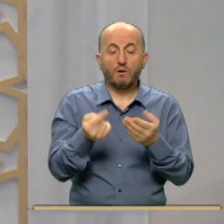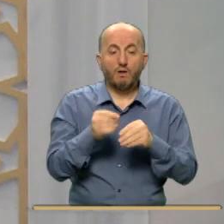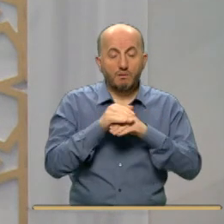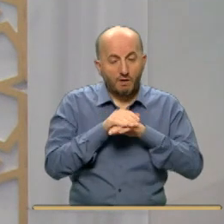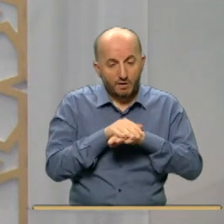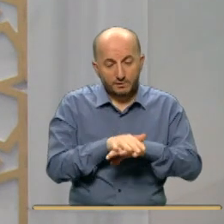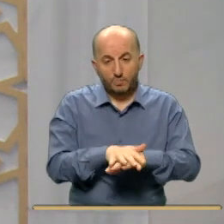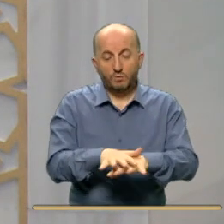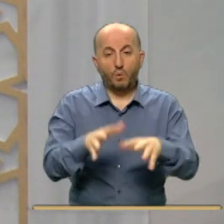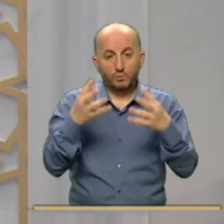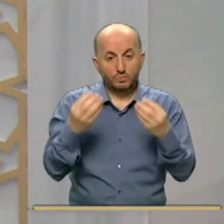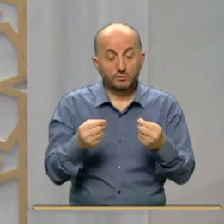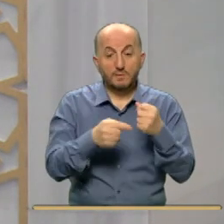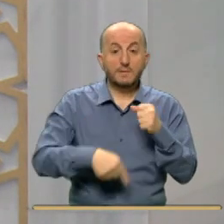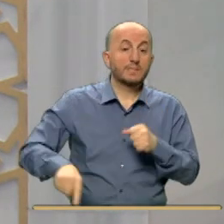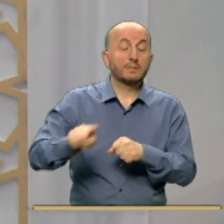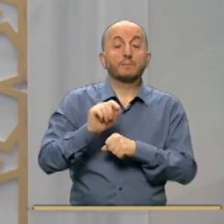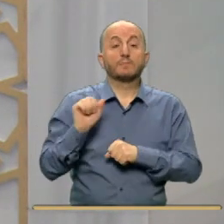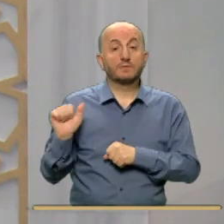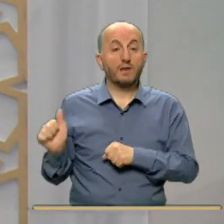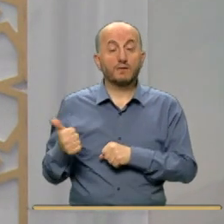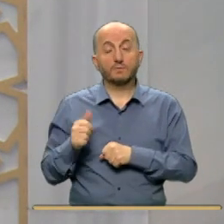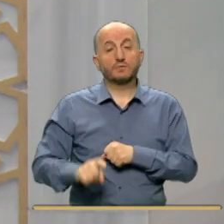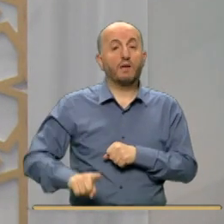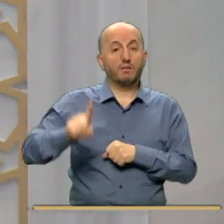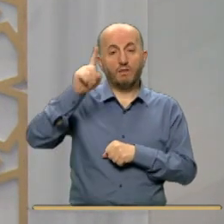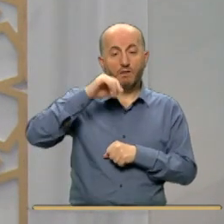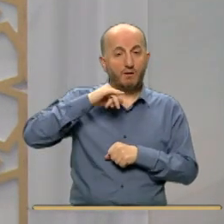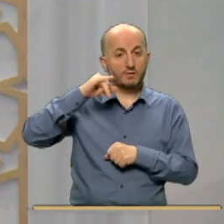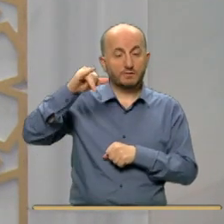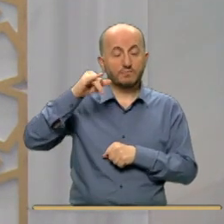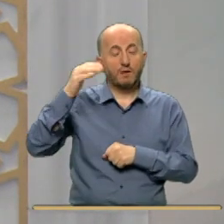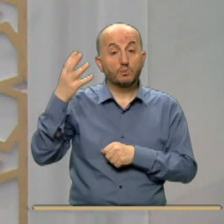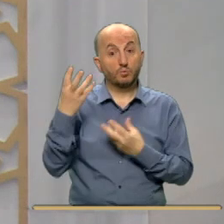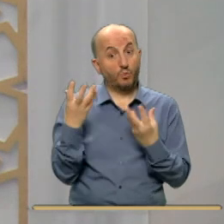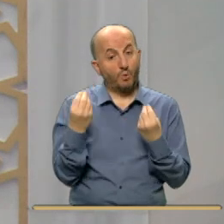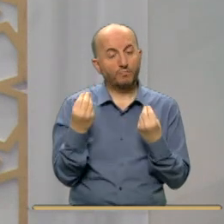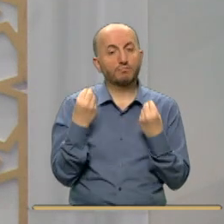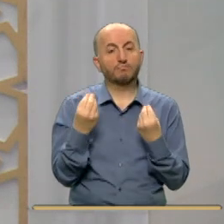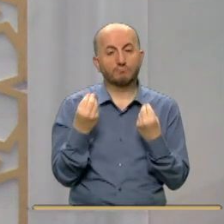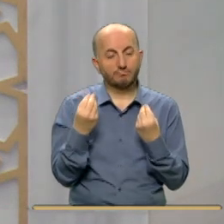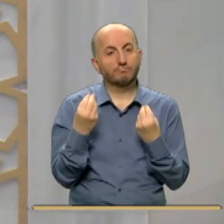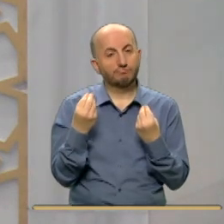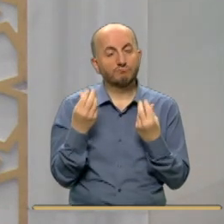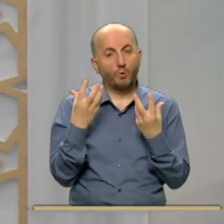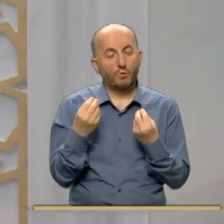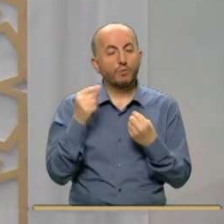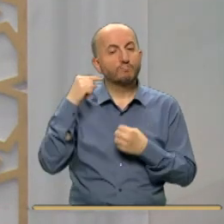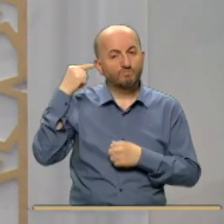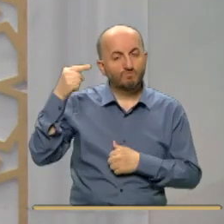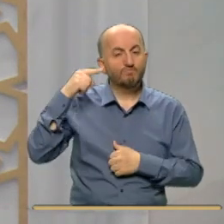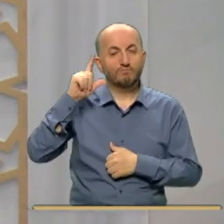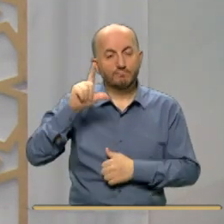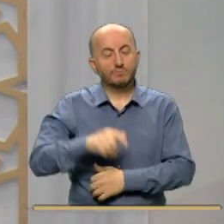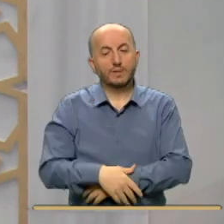olursa, bizim değerimiz de Allah katında nice olur. Onu düşünmeliyiz değerli